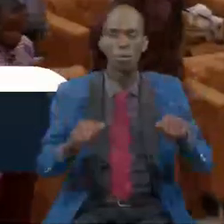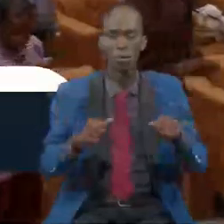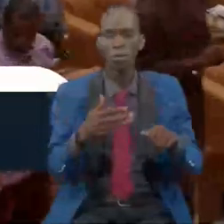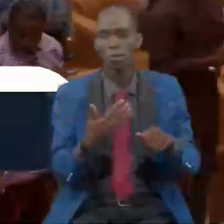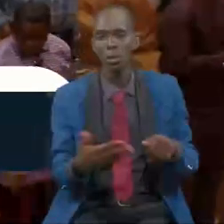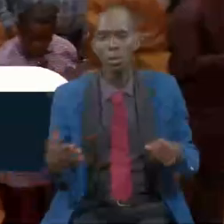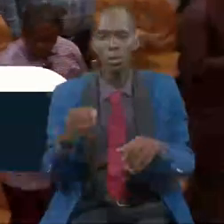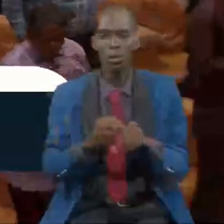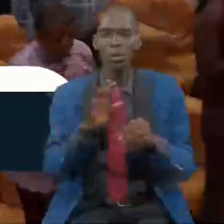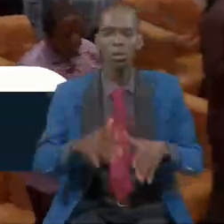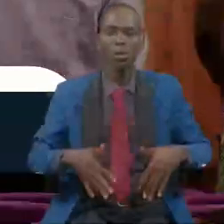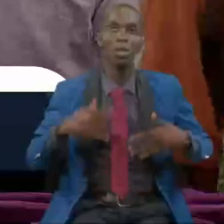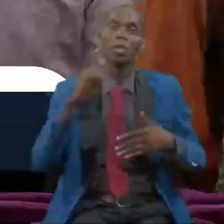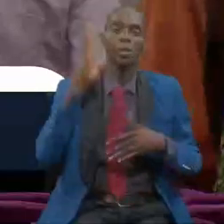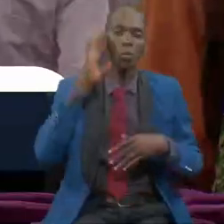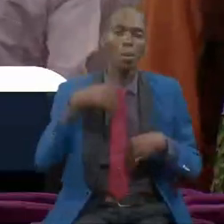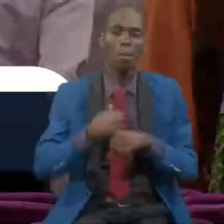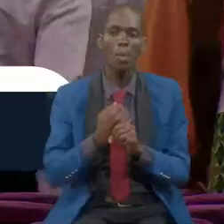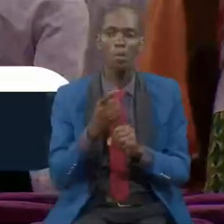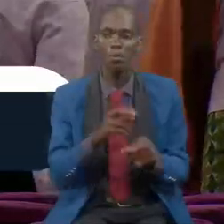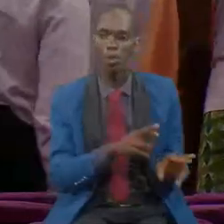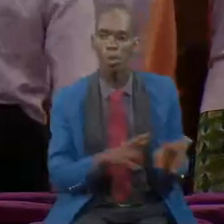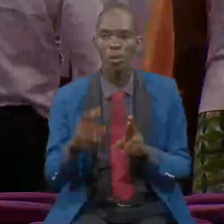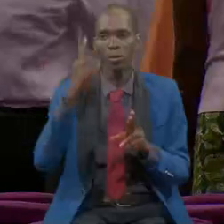l'impossible dans votre vie. Il vous rendra